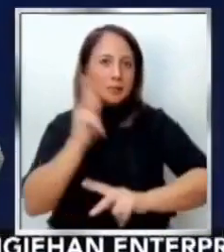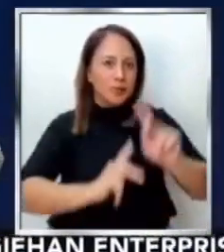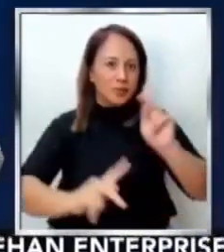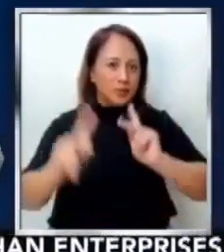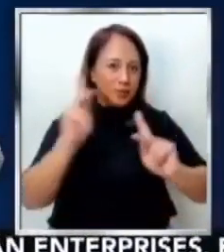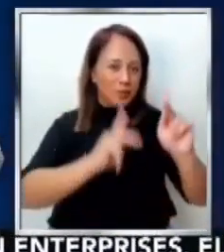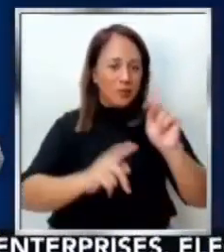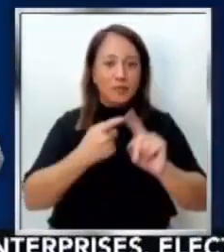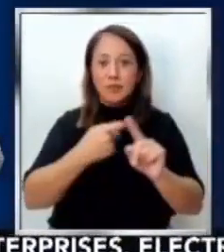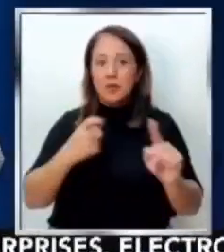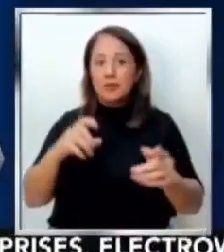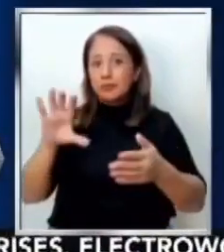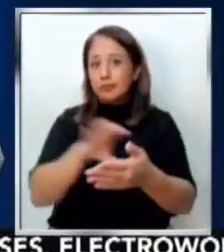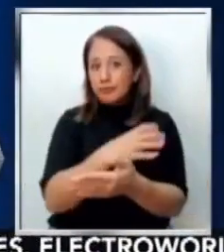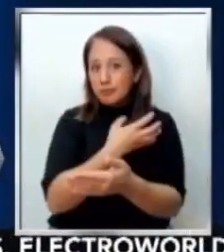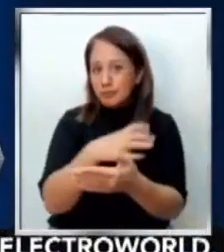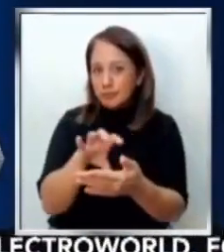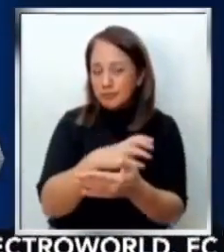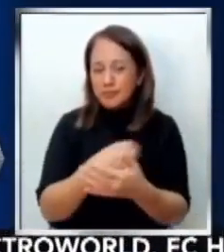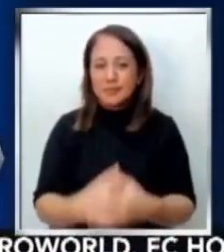concert.